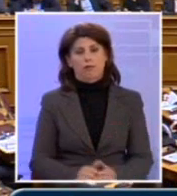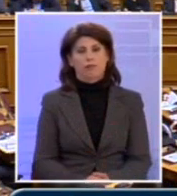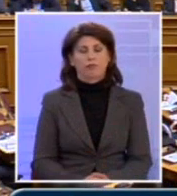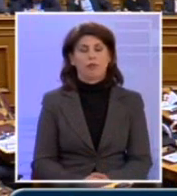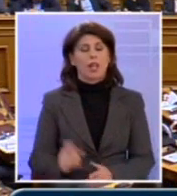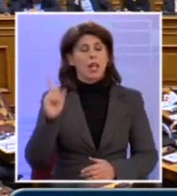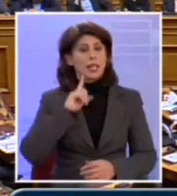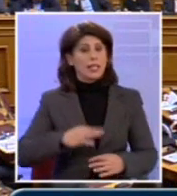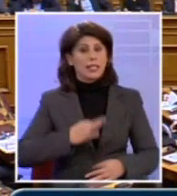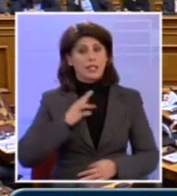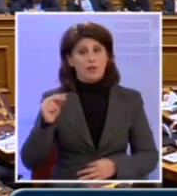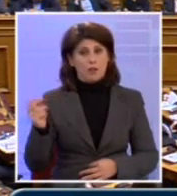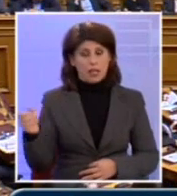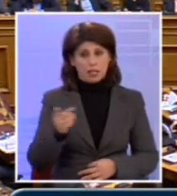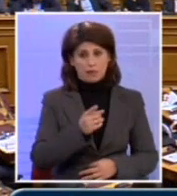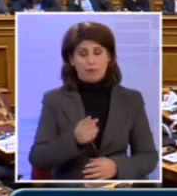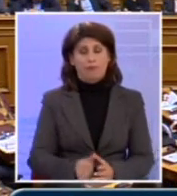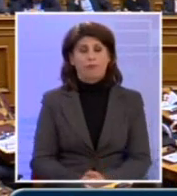Κυρίες και κύριοι βουλευτές,